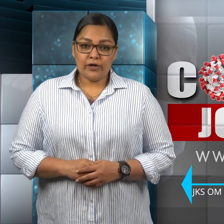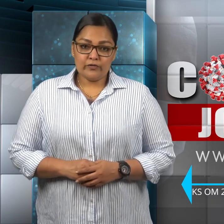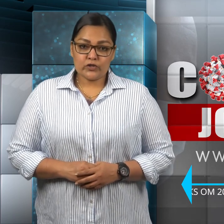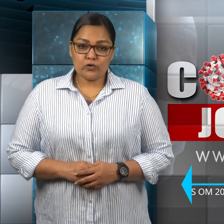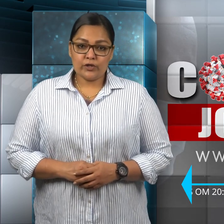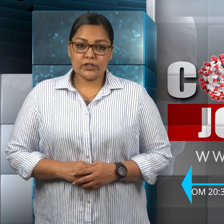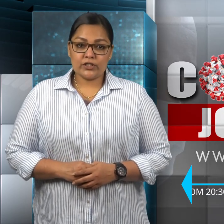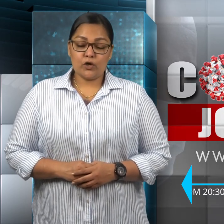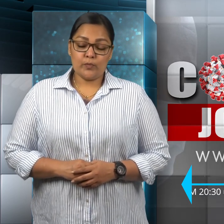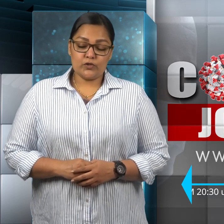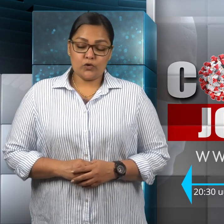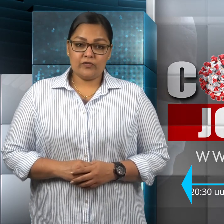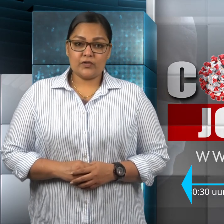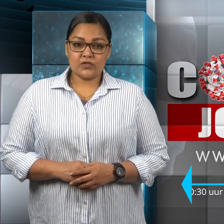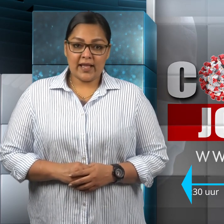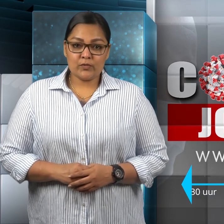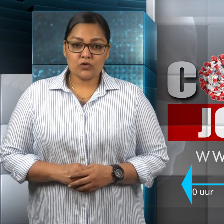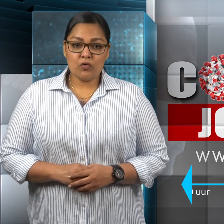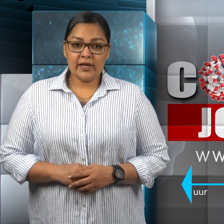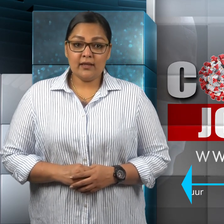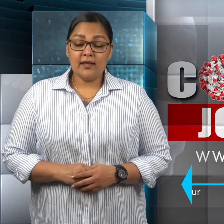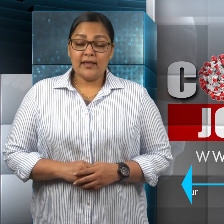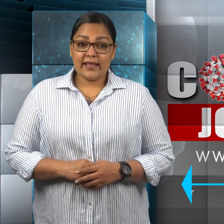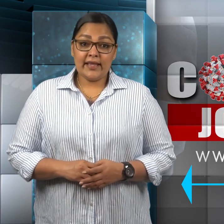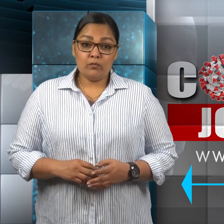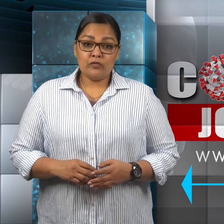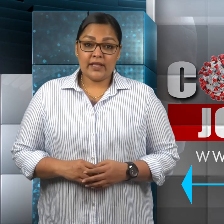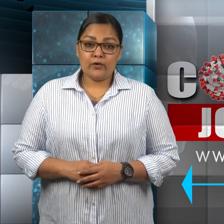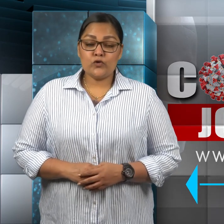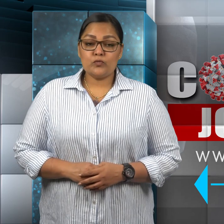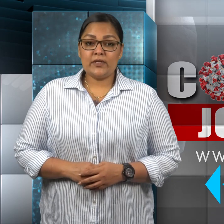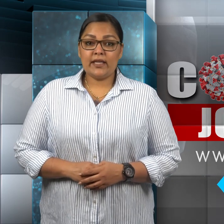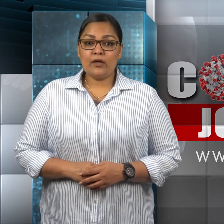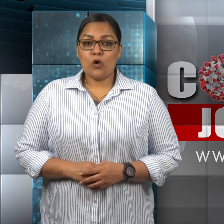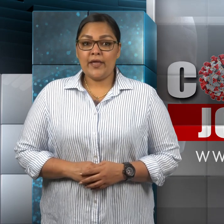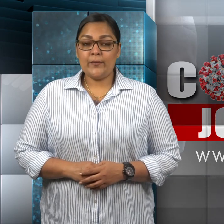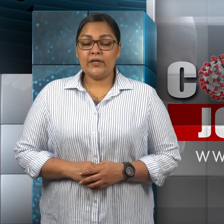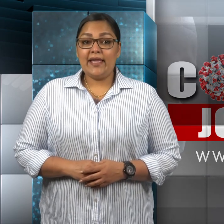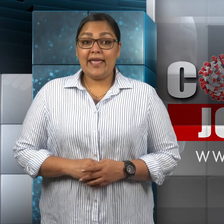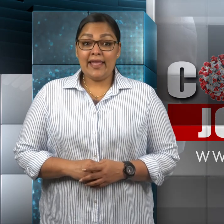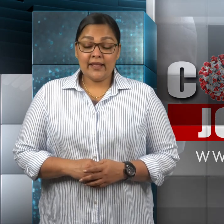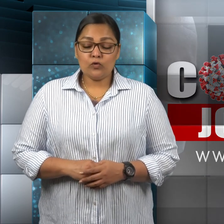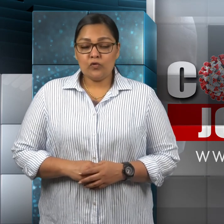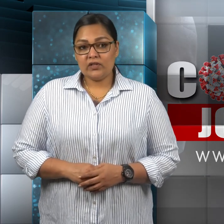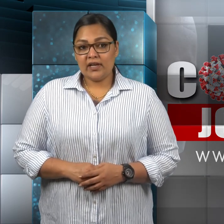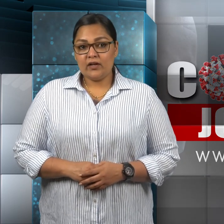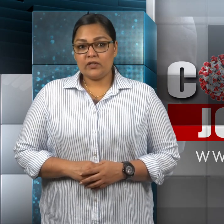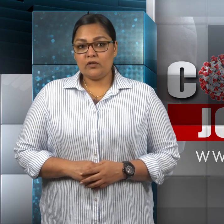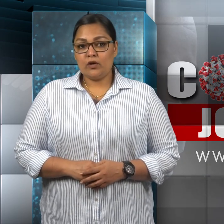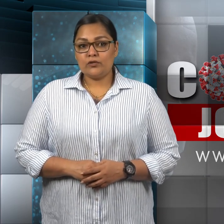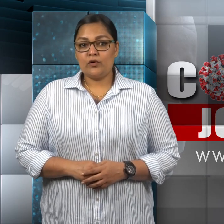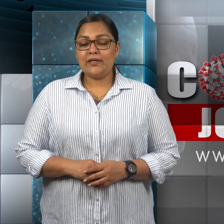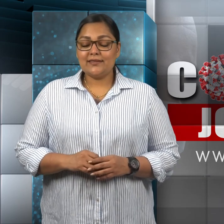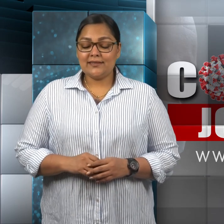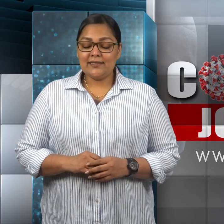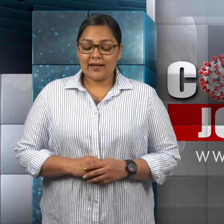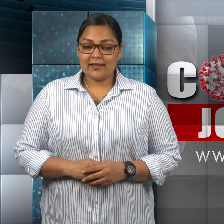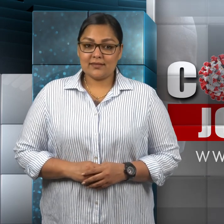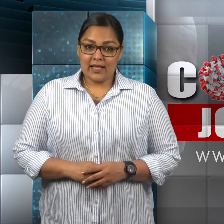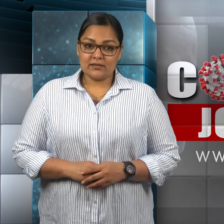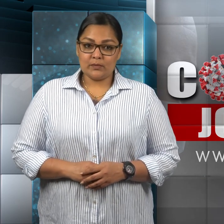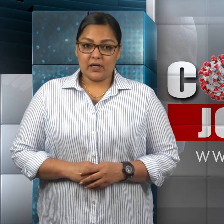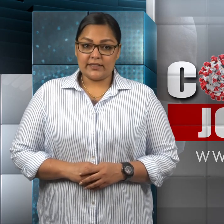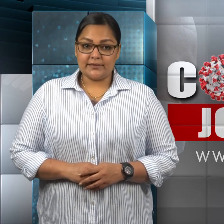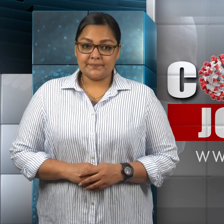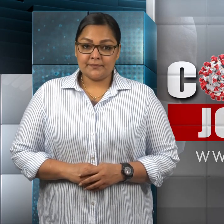om ordeverstoorders op het stuk van samenscholing, geen mond- en neusbedekking op hebben en het overtreden van de lockdown